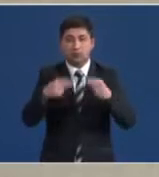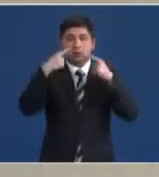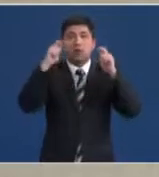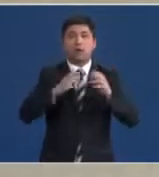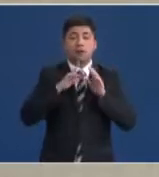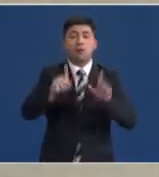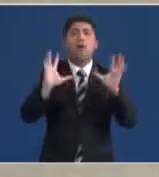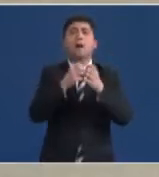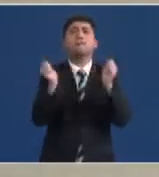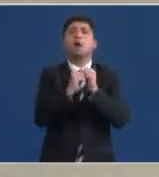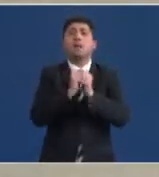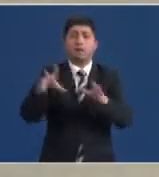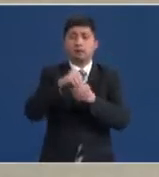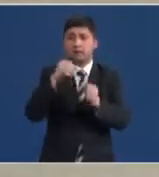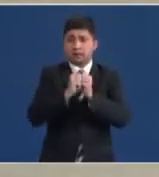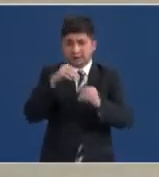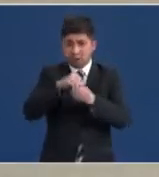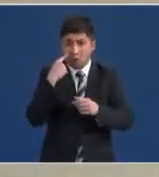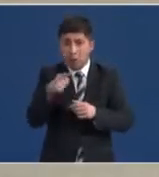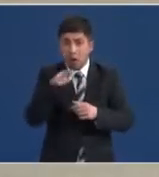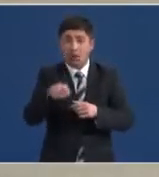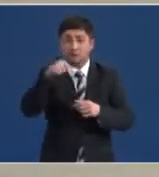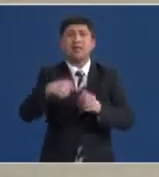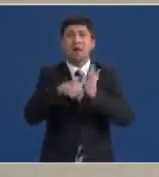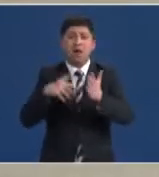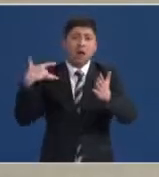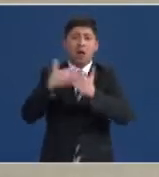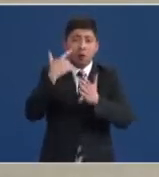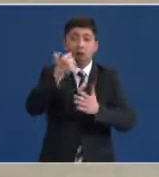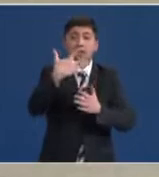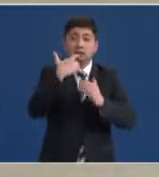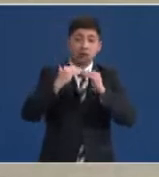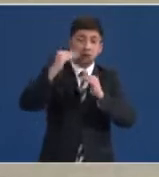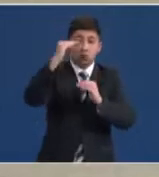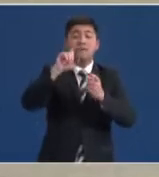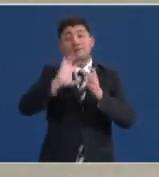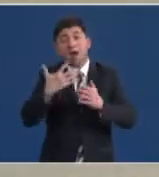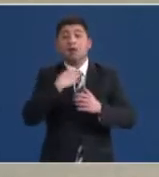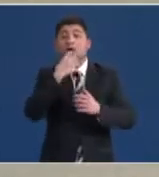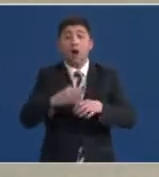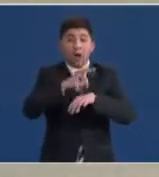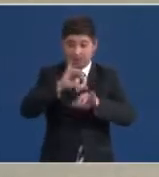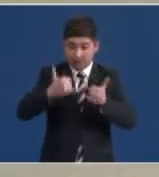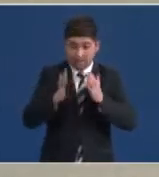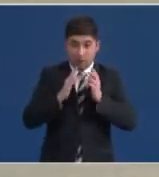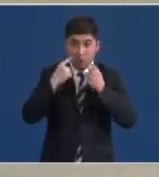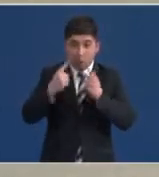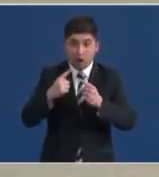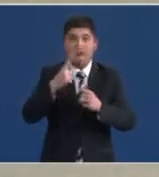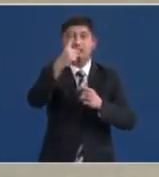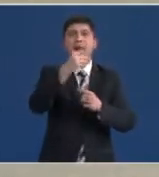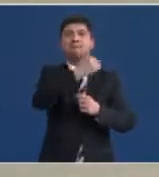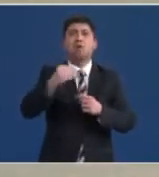bu ekipler aracılığıyla şimdiye kadar 65 yaş üstü veya Kronik hastalığı olan